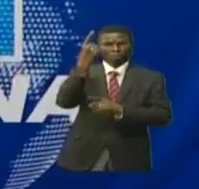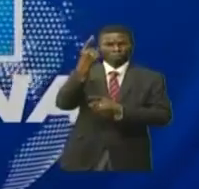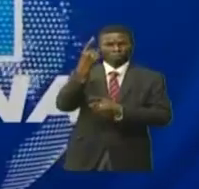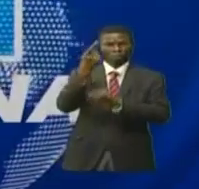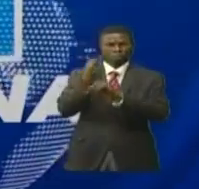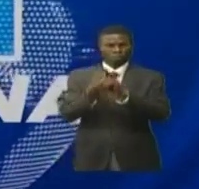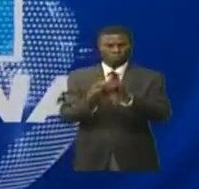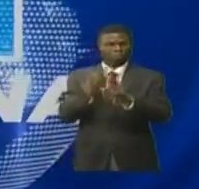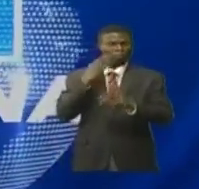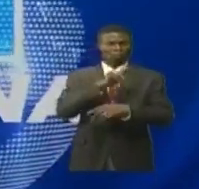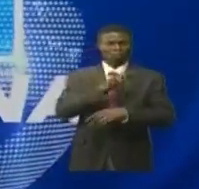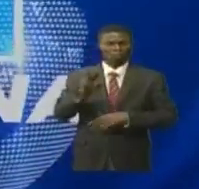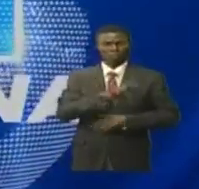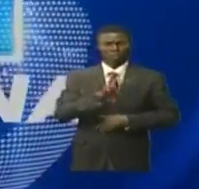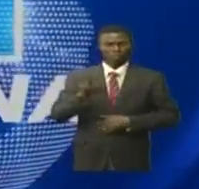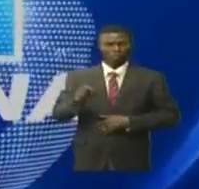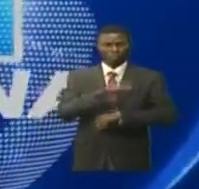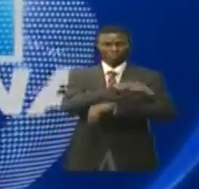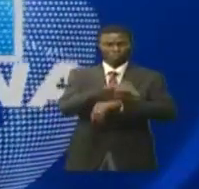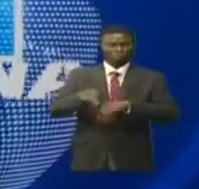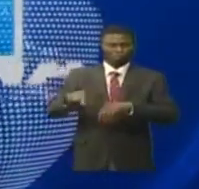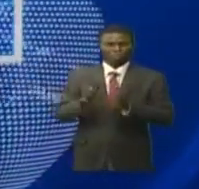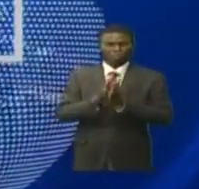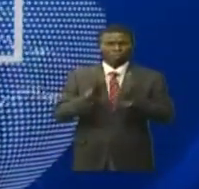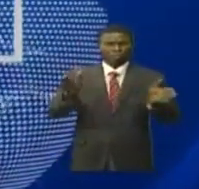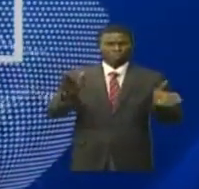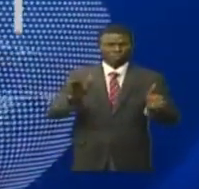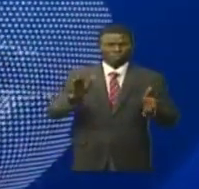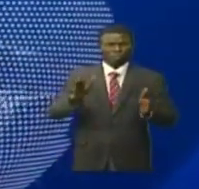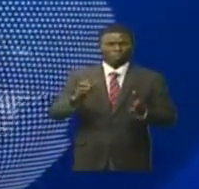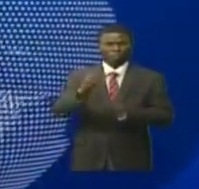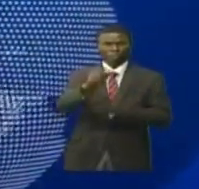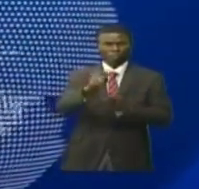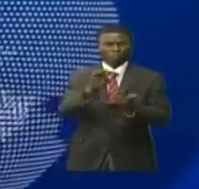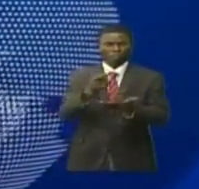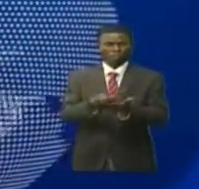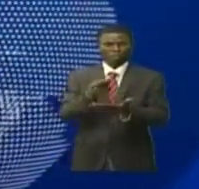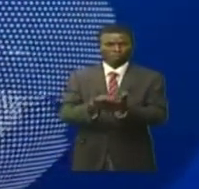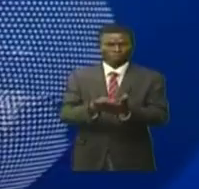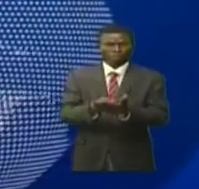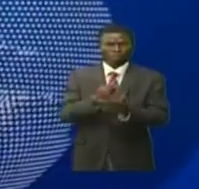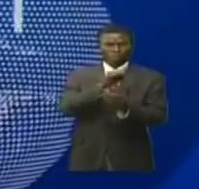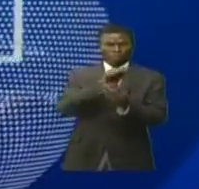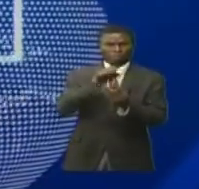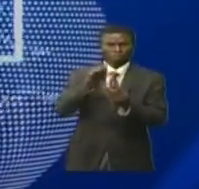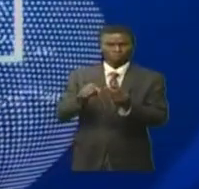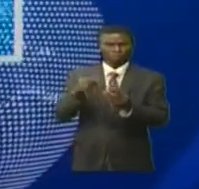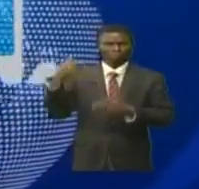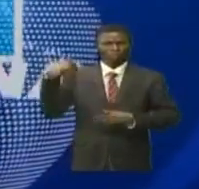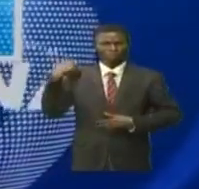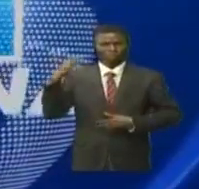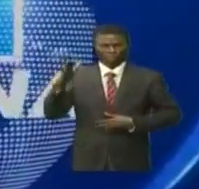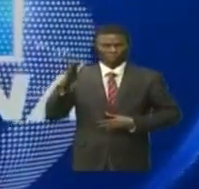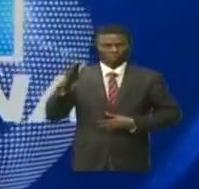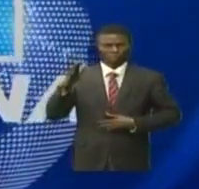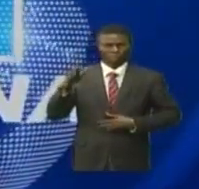2020 la direction générale du Trésor et de la comptabilité publique